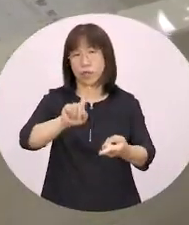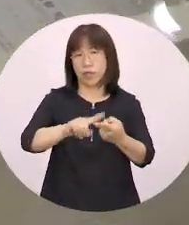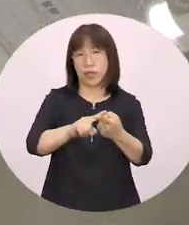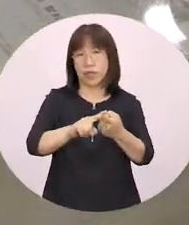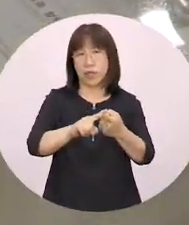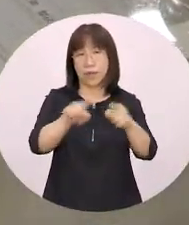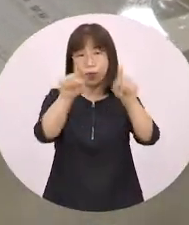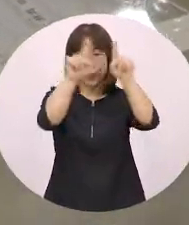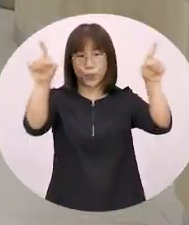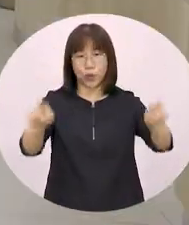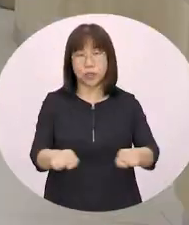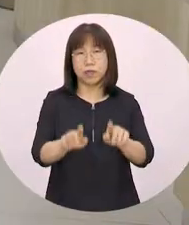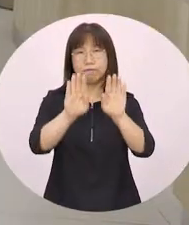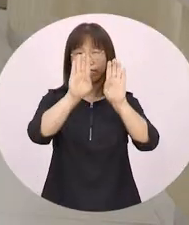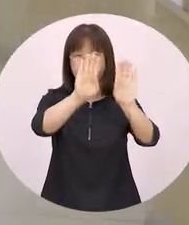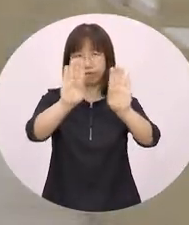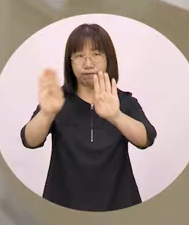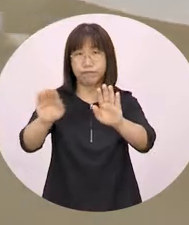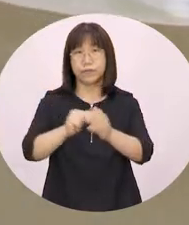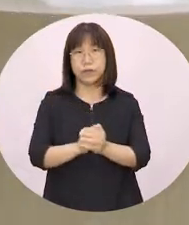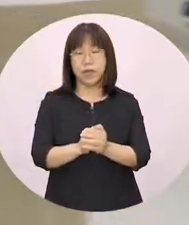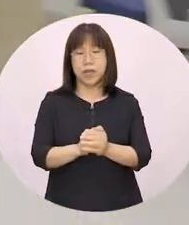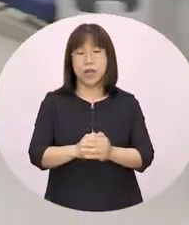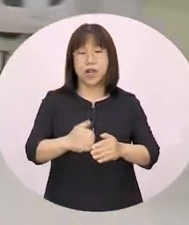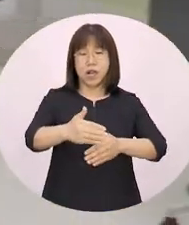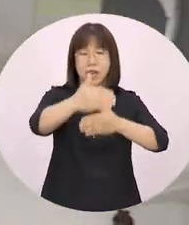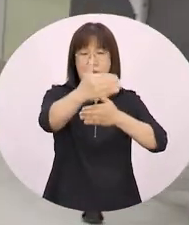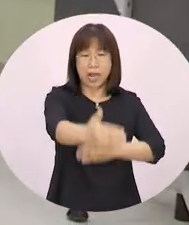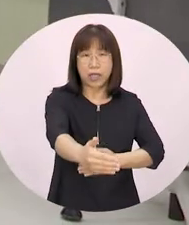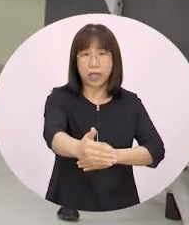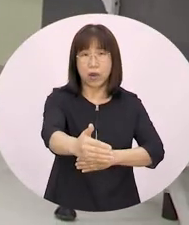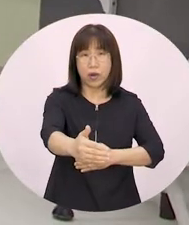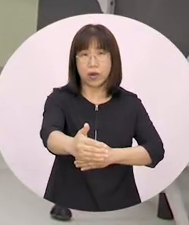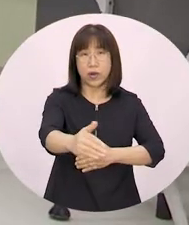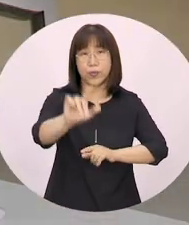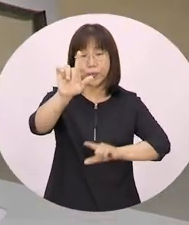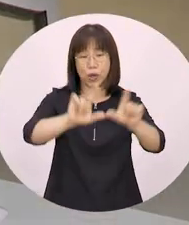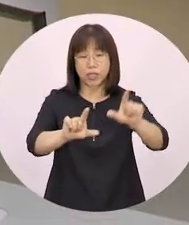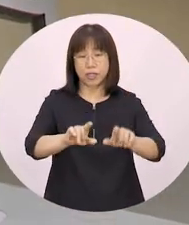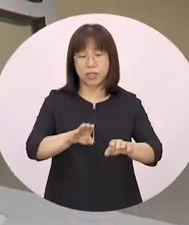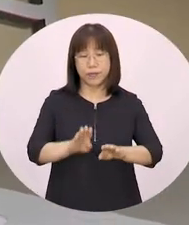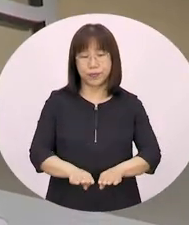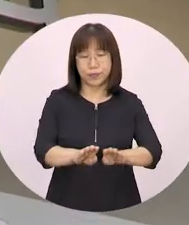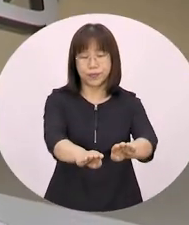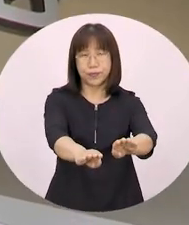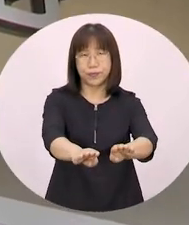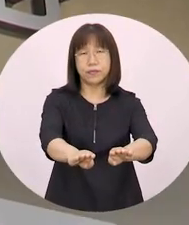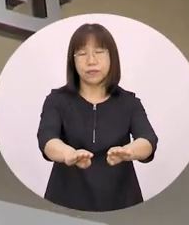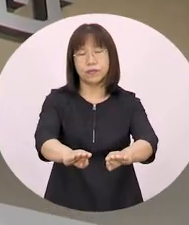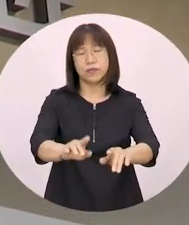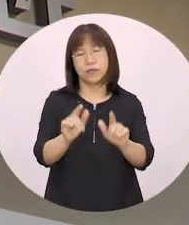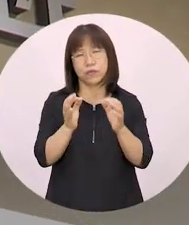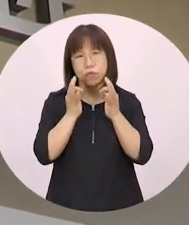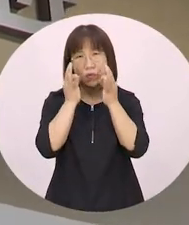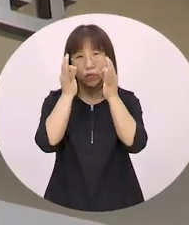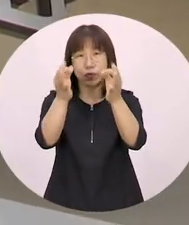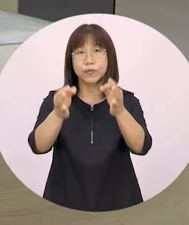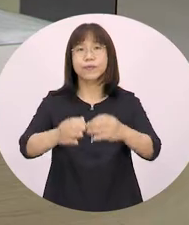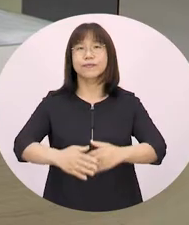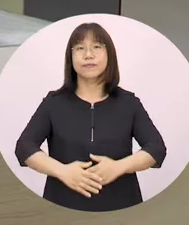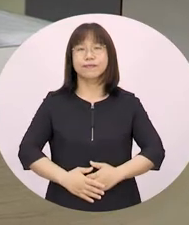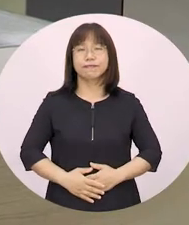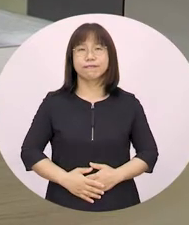제작하고 안전 간격선을 바닥에 표시하는 등 코로나19 확산 방지를 위한 행정서비스 제공에 최선을 다하고